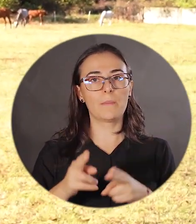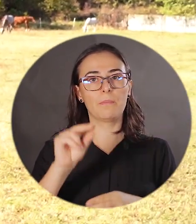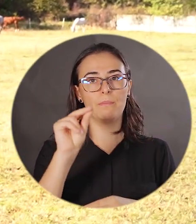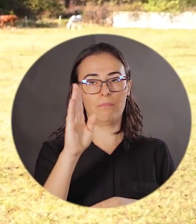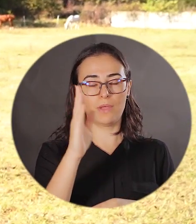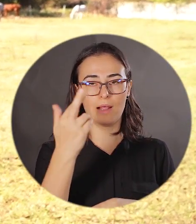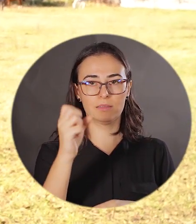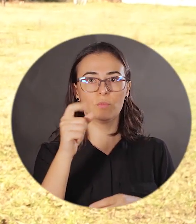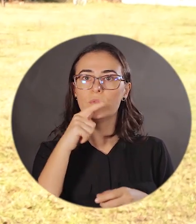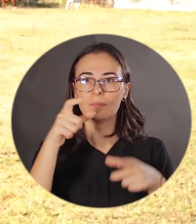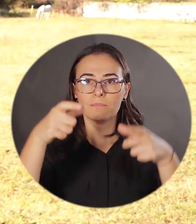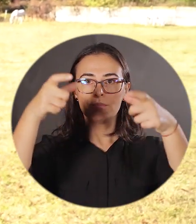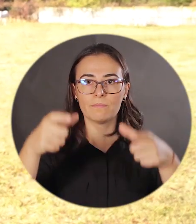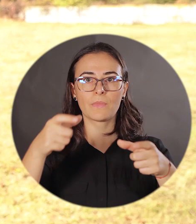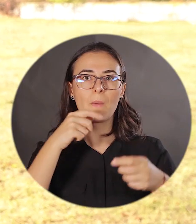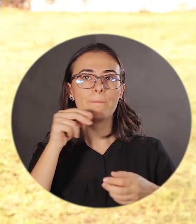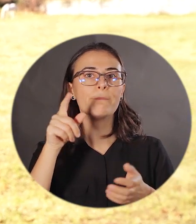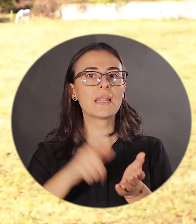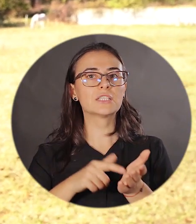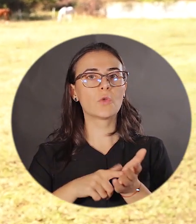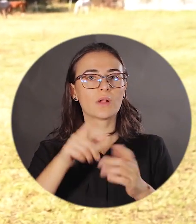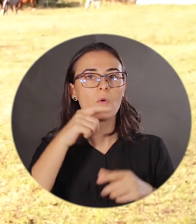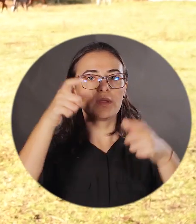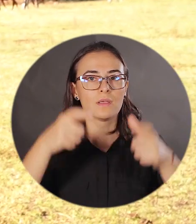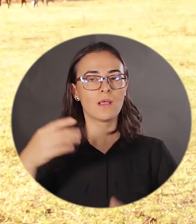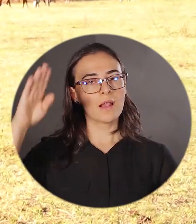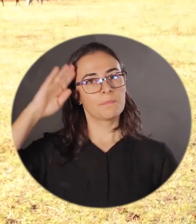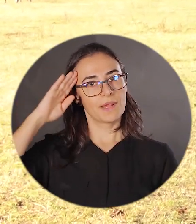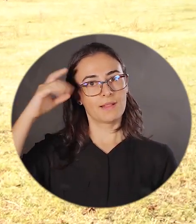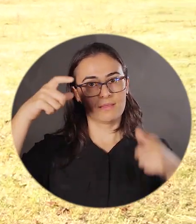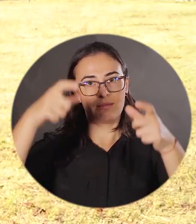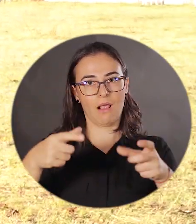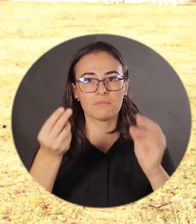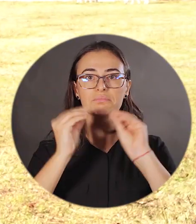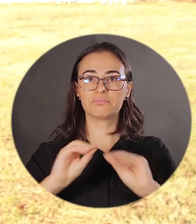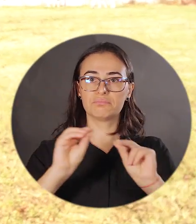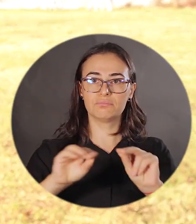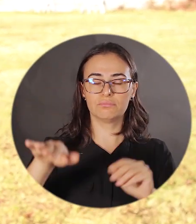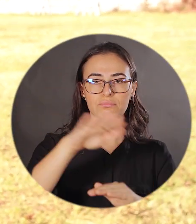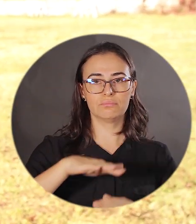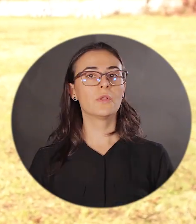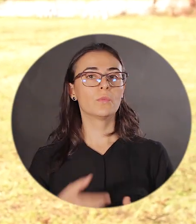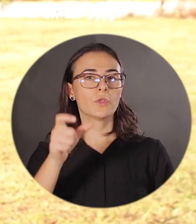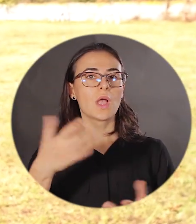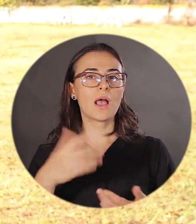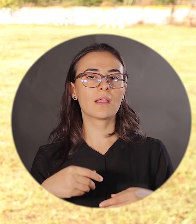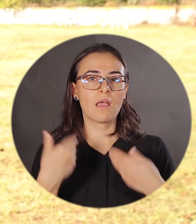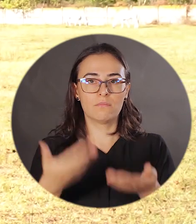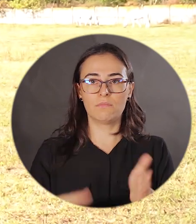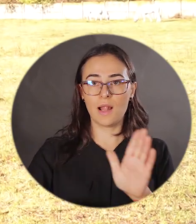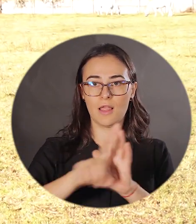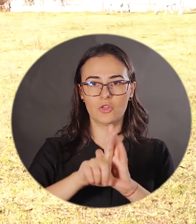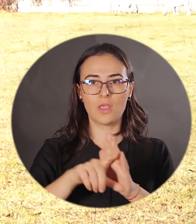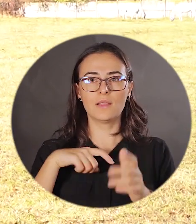Bars la personal militar, la polițiști, la persoane care lucrează în instituții, care aplică legea, pentru că